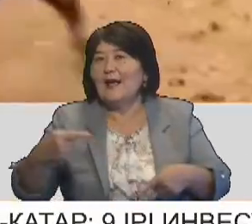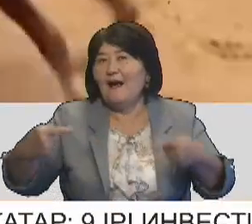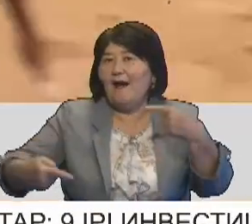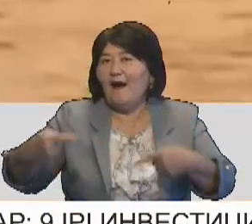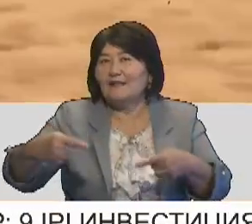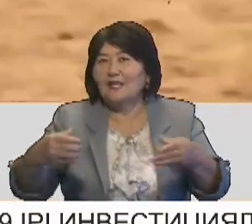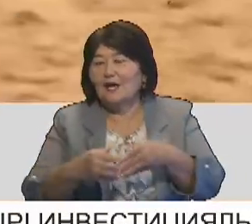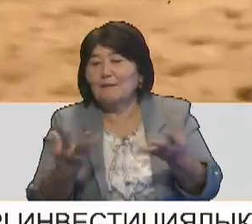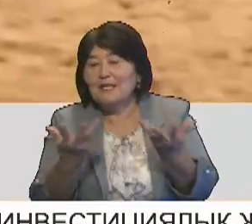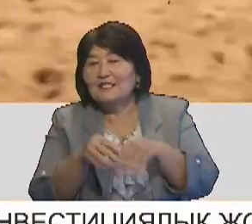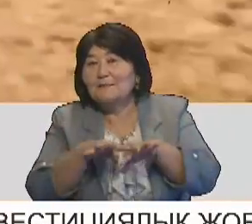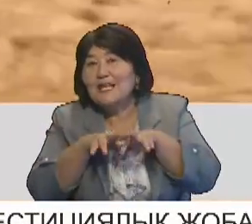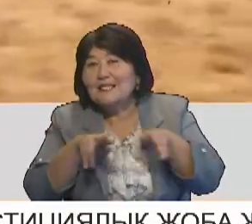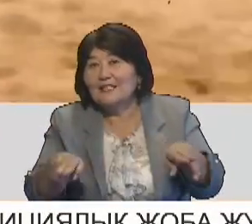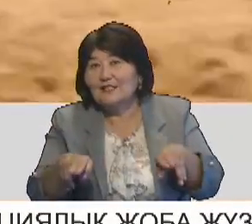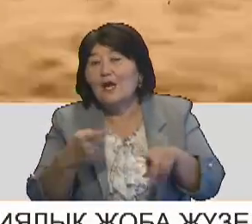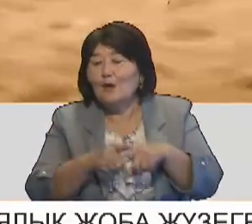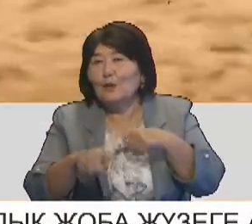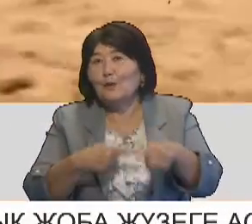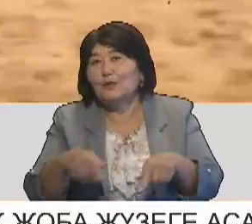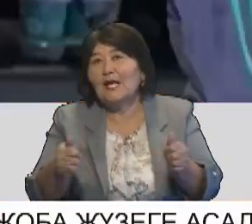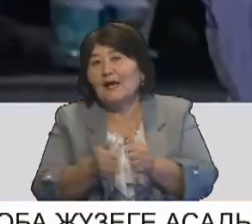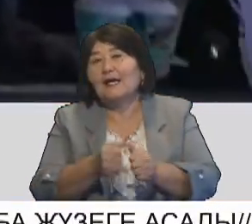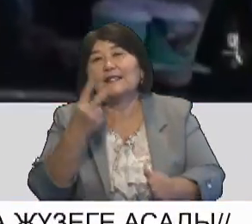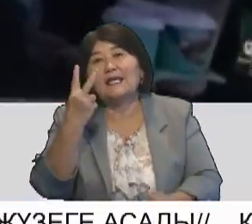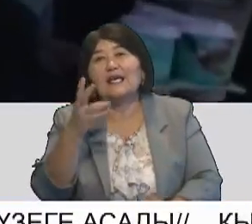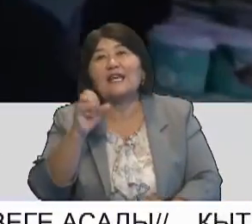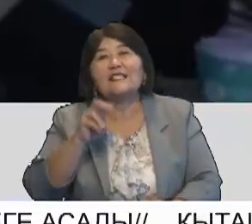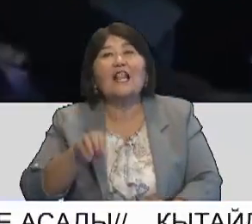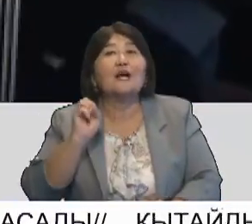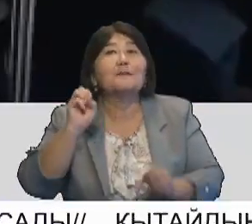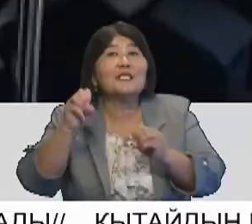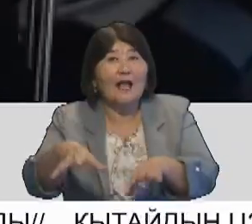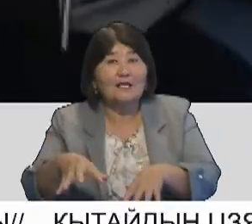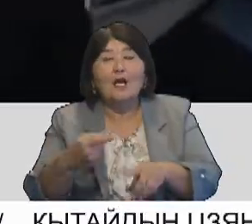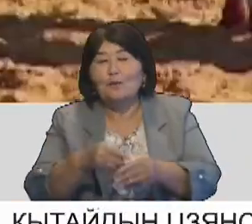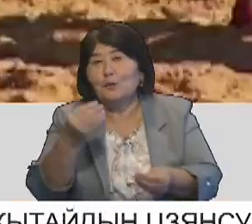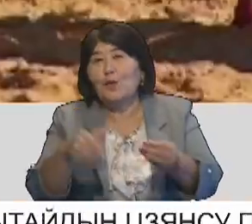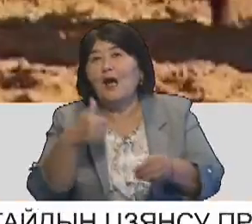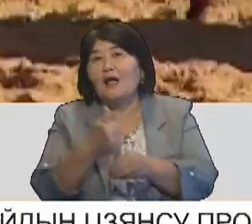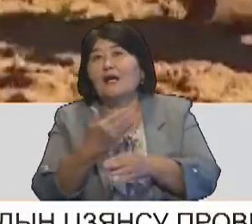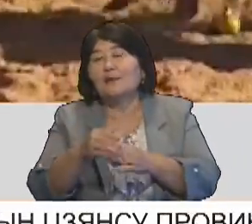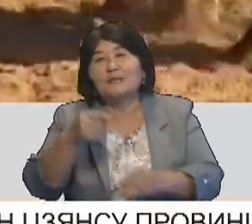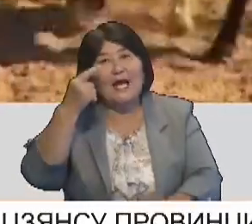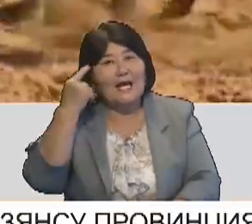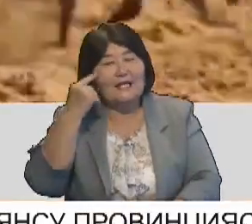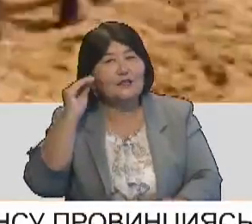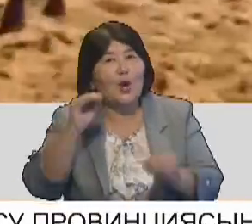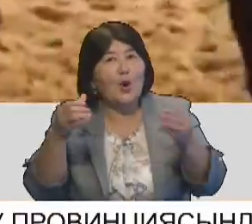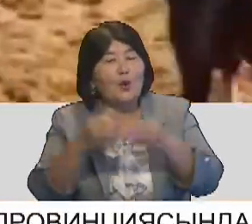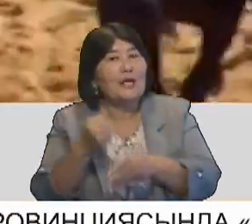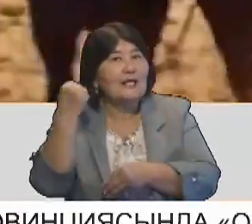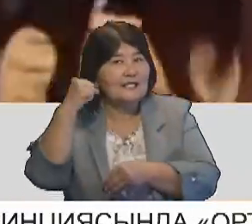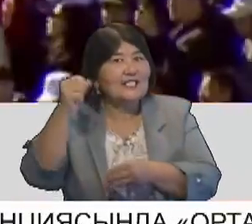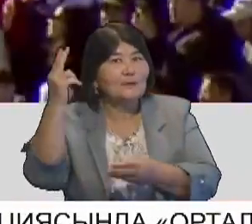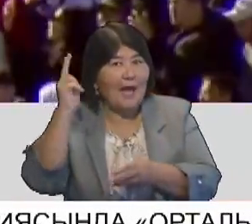команда есепті теңестірді. Содан соң, қатарынан екі салым салды. Осылайша ойынның алғашқы бөлігі Қырғызстан құрамасының